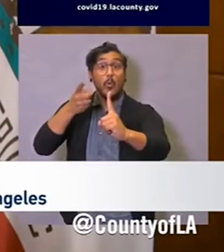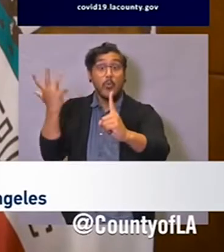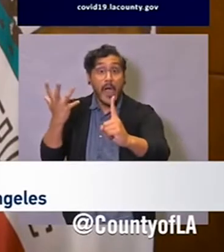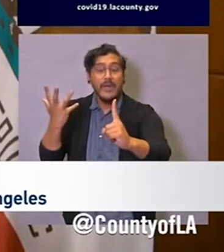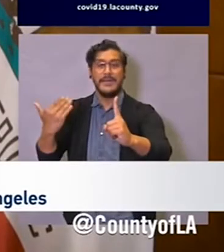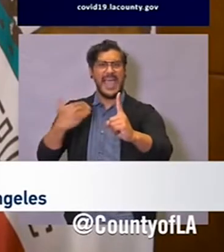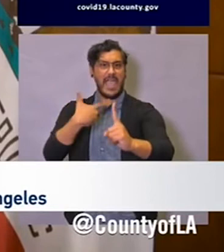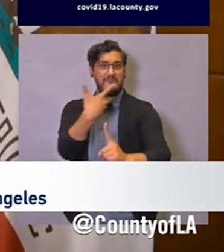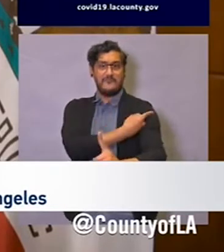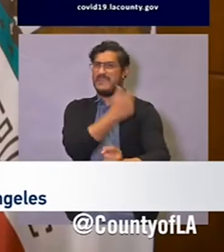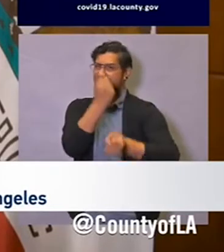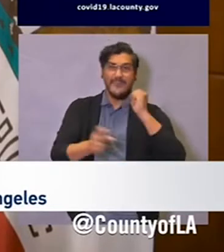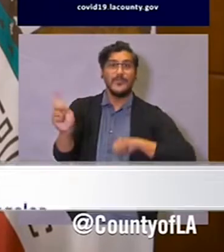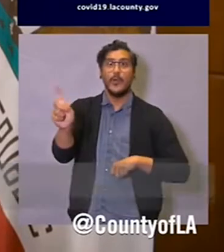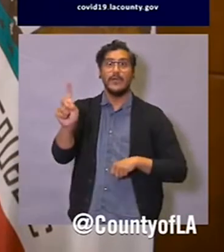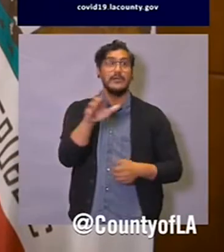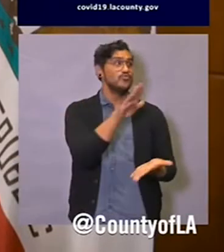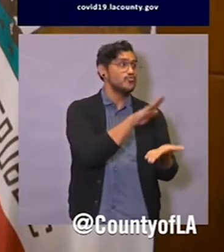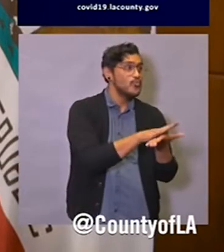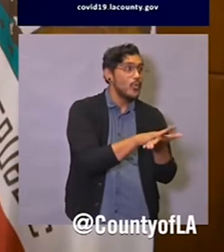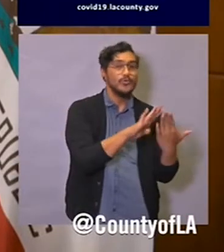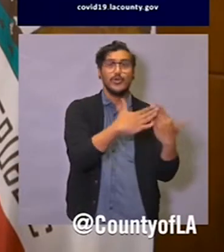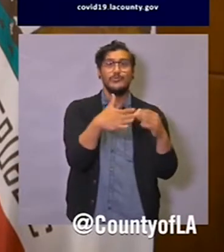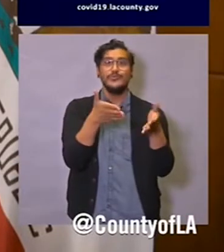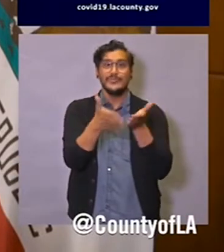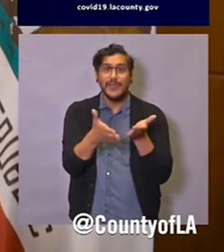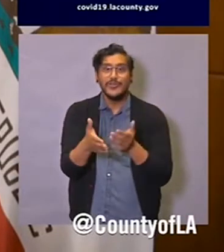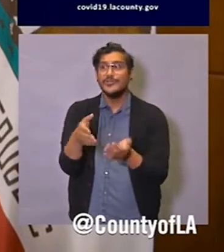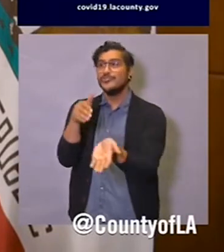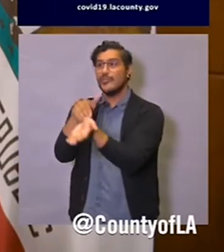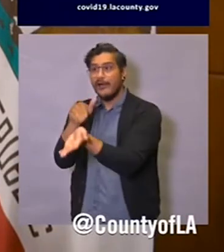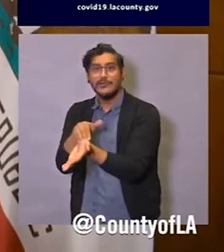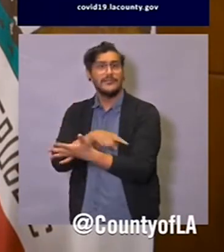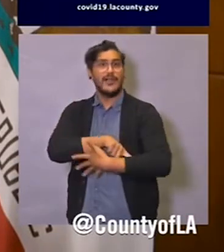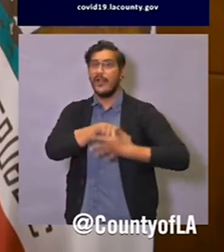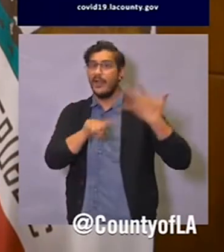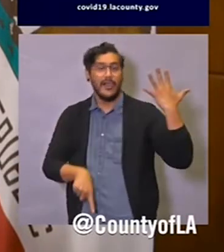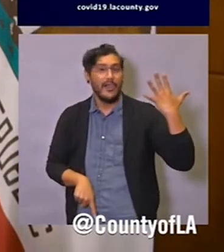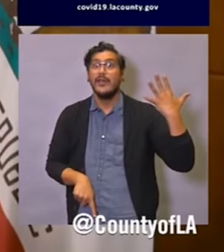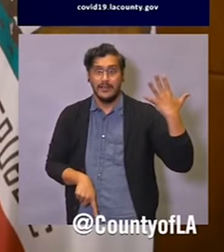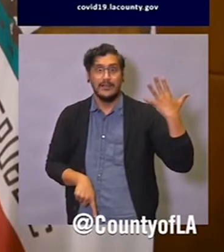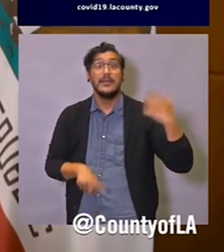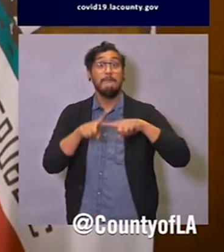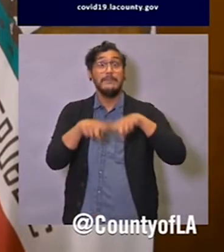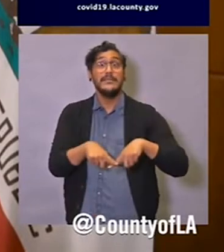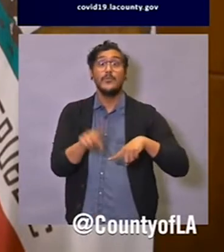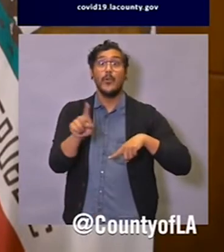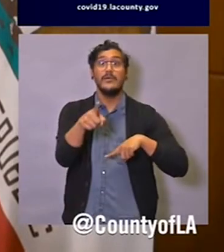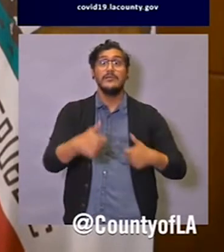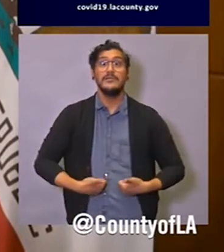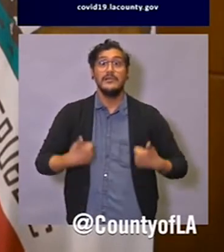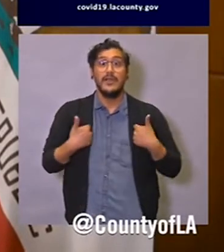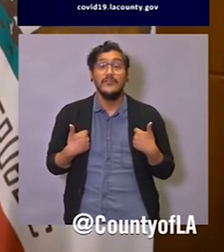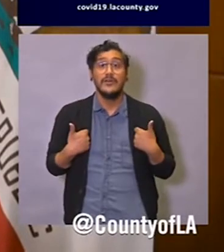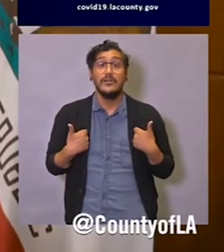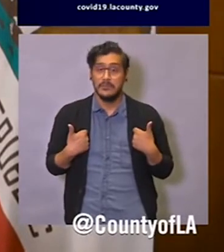partout, des écoles aux centres communautaires locaux, en passant par les prestataires de services de confiance basés dans les quartiers.